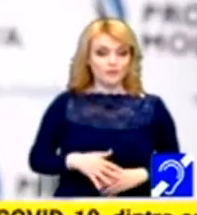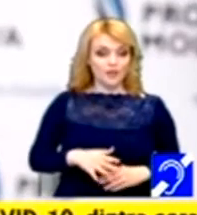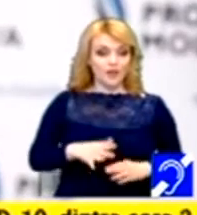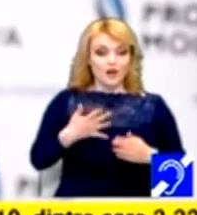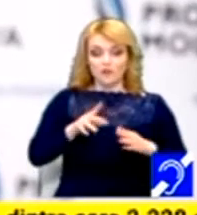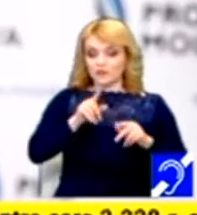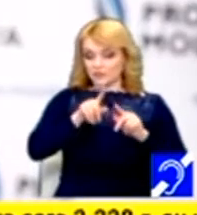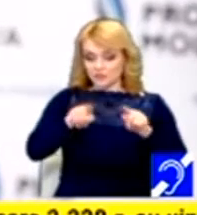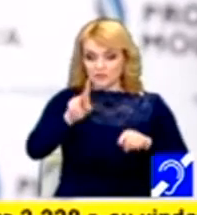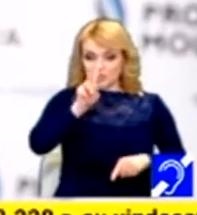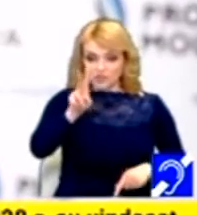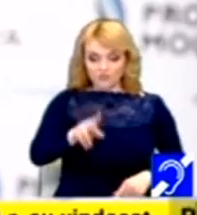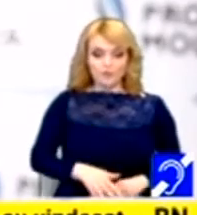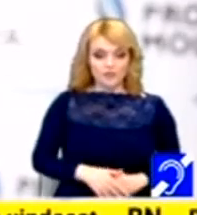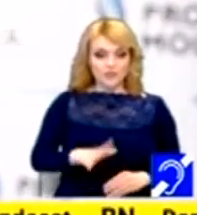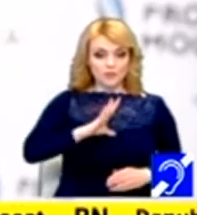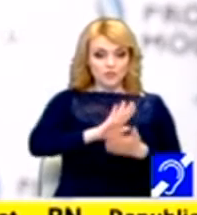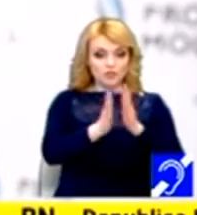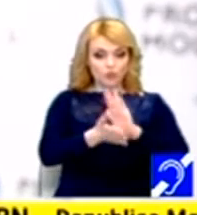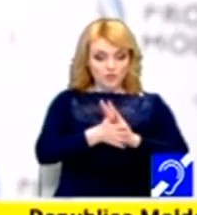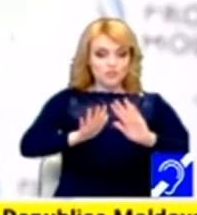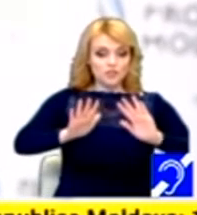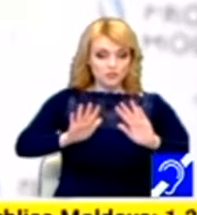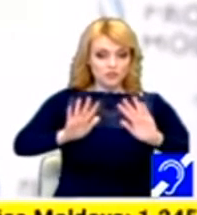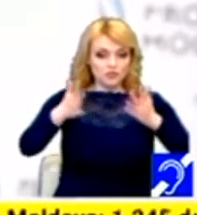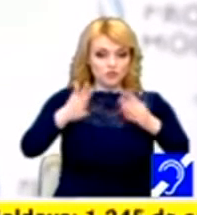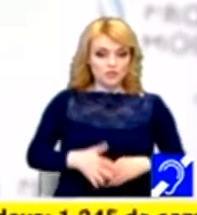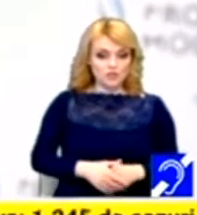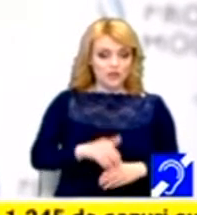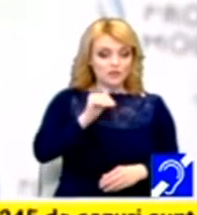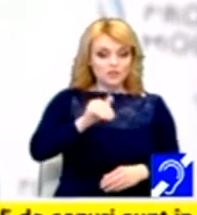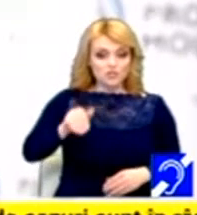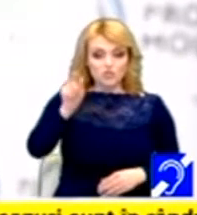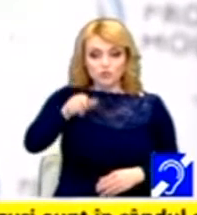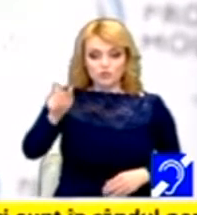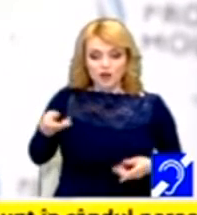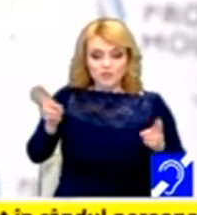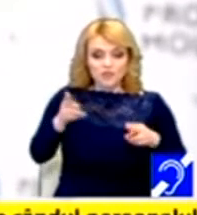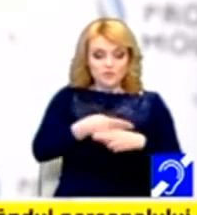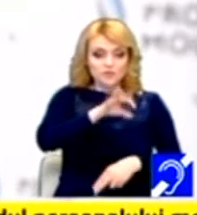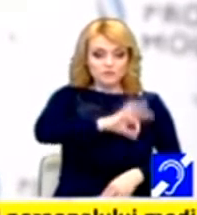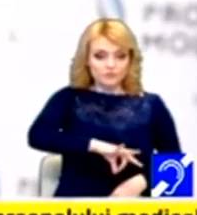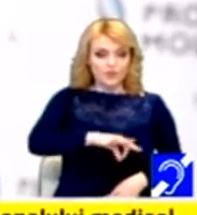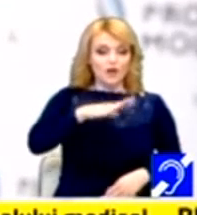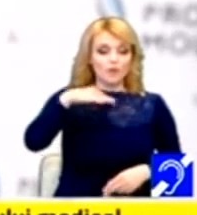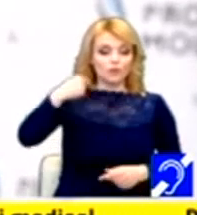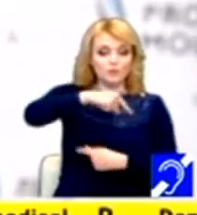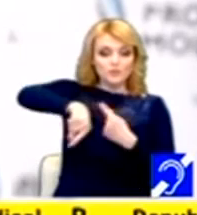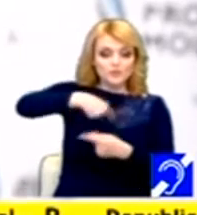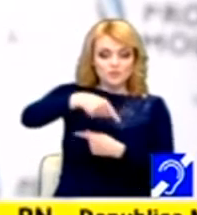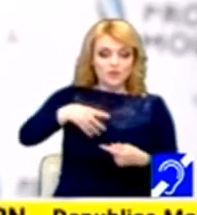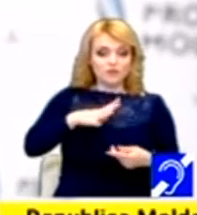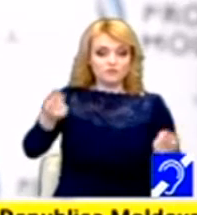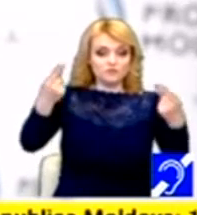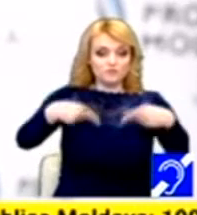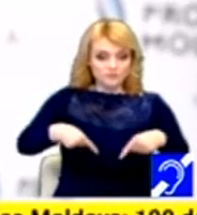situație excepțională, cu o statistică îngrijorătoare, în condițiile în care mii de oameni au rămas fără venituri, sute de afaceri au intrat în faliment sau sunt pe punctul